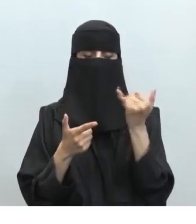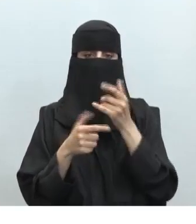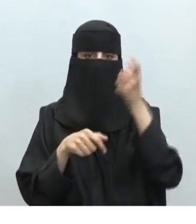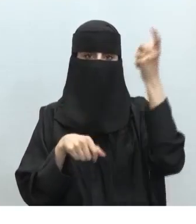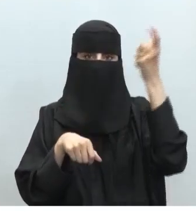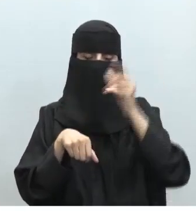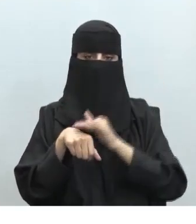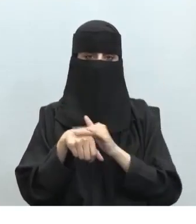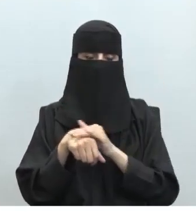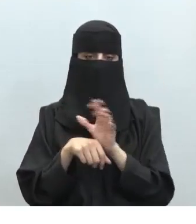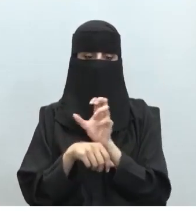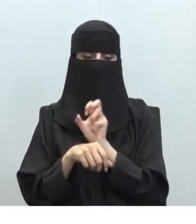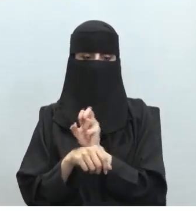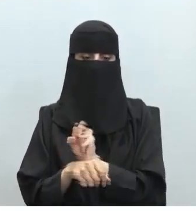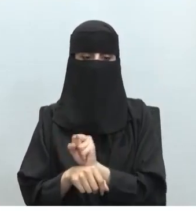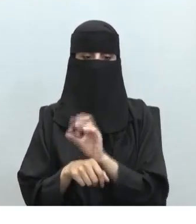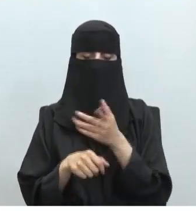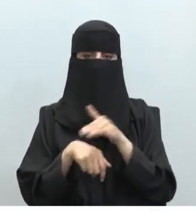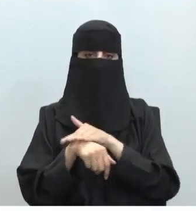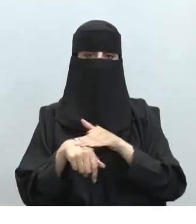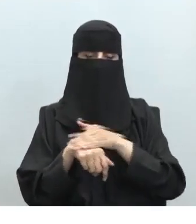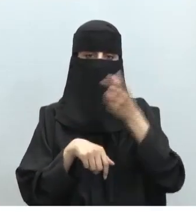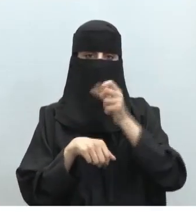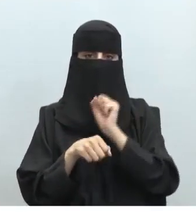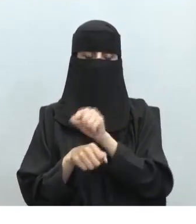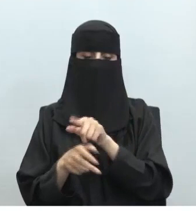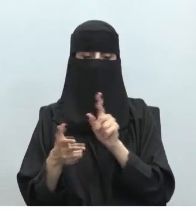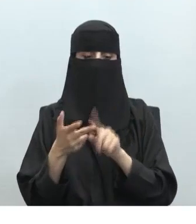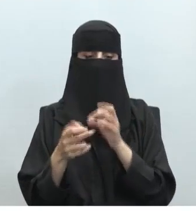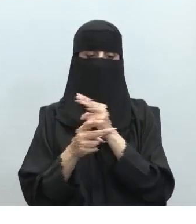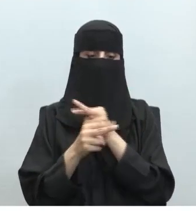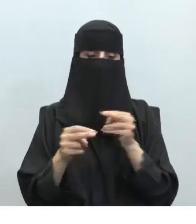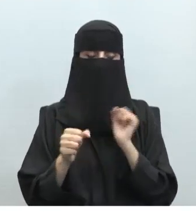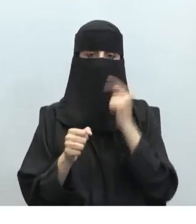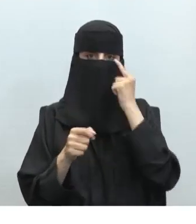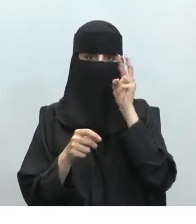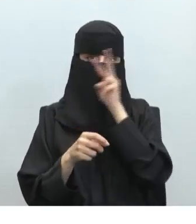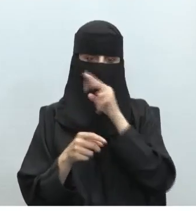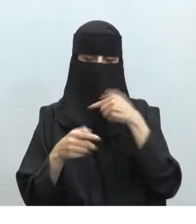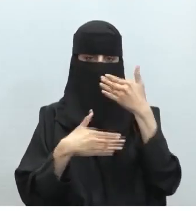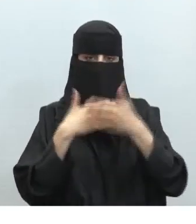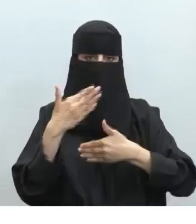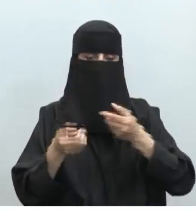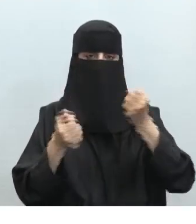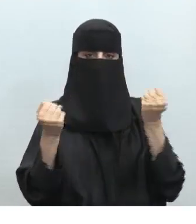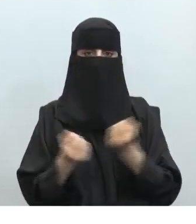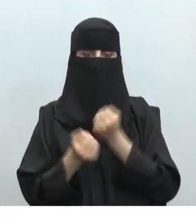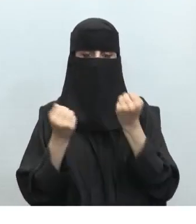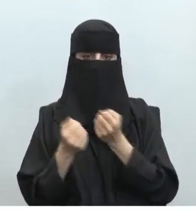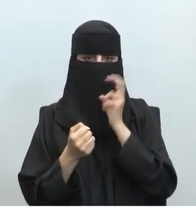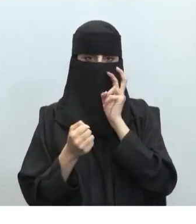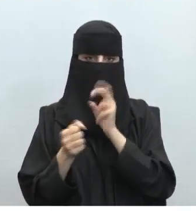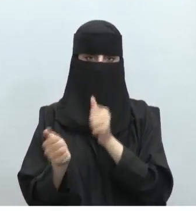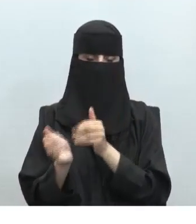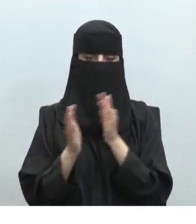الممكن ان يتعايش معها المريض هي وقايه الجلد من الشمس والعوامل البيئيه الاخرى ايضا من الممكن اعاده تاهيل